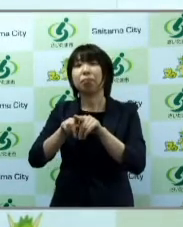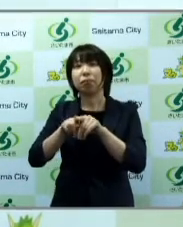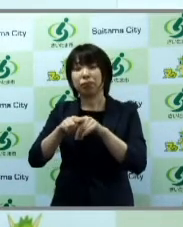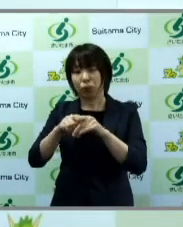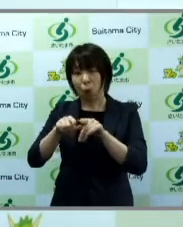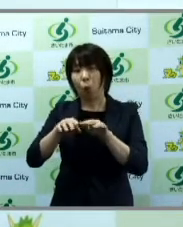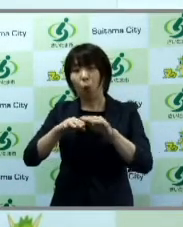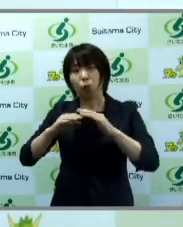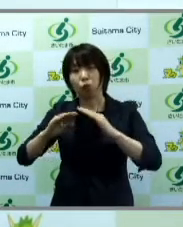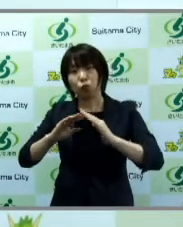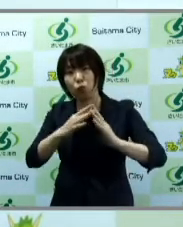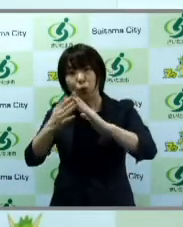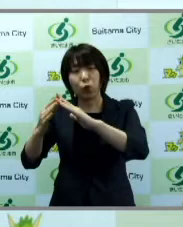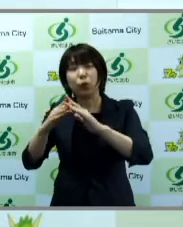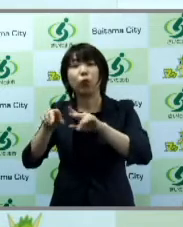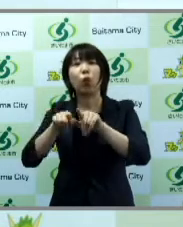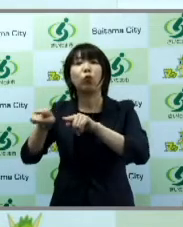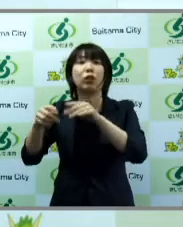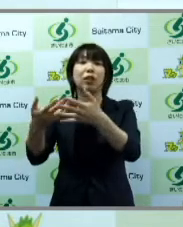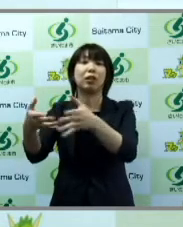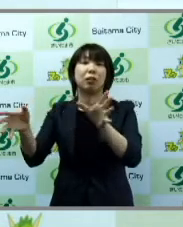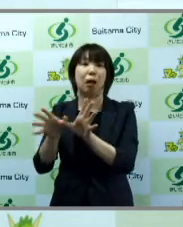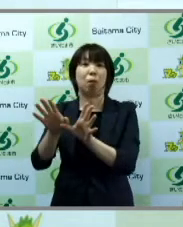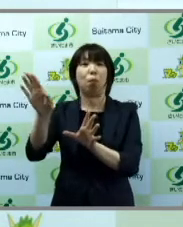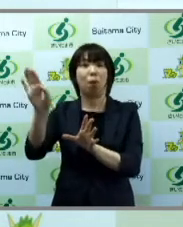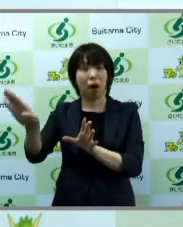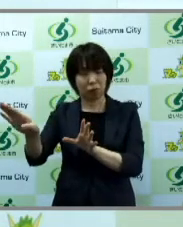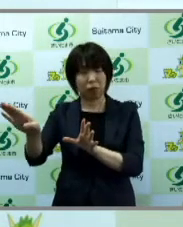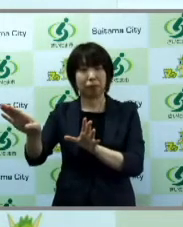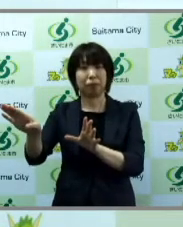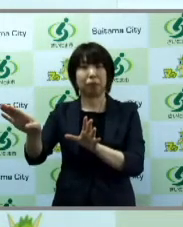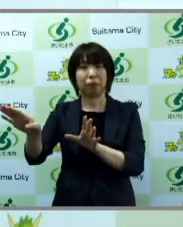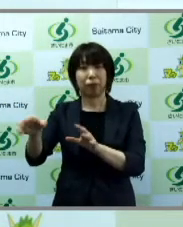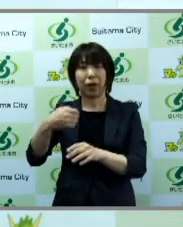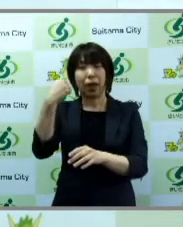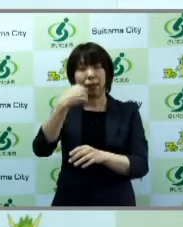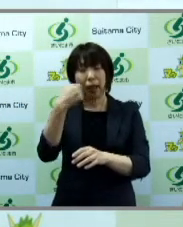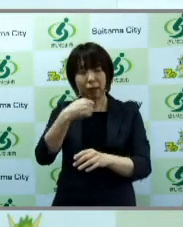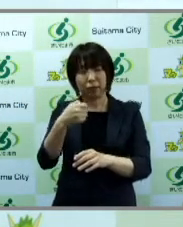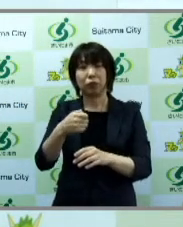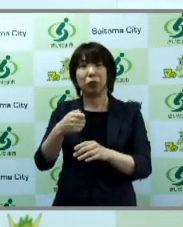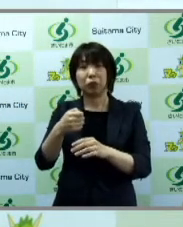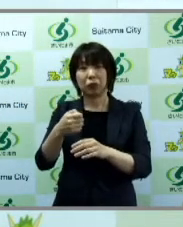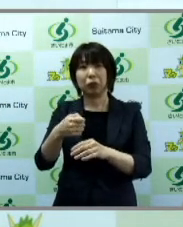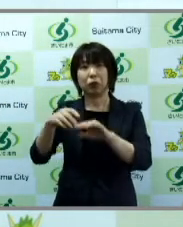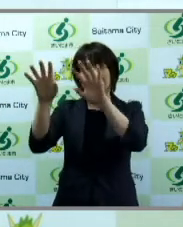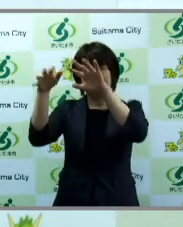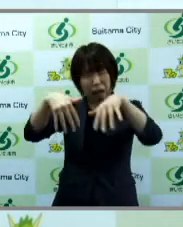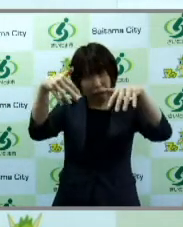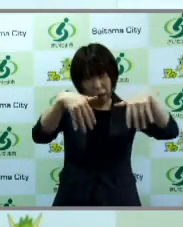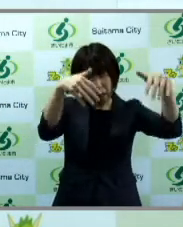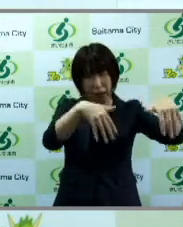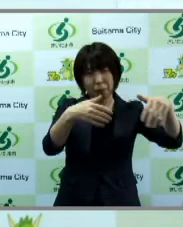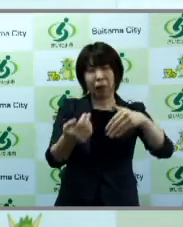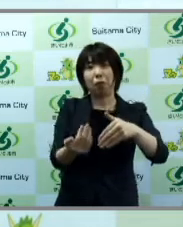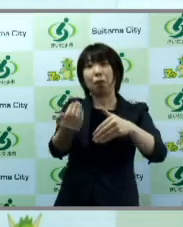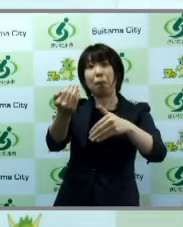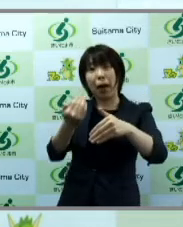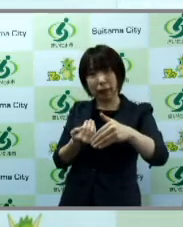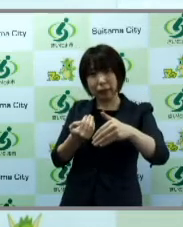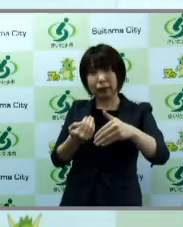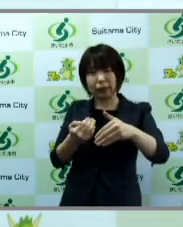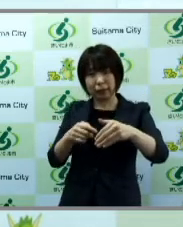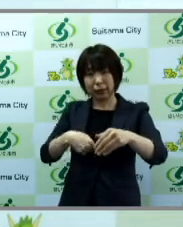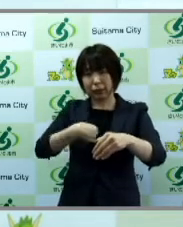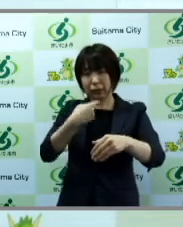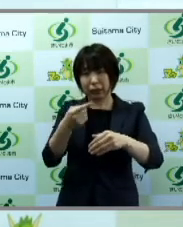やすい時期を迎えますので、私たちとしても改めてそういった自主防災組織あるいは自治会等を通